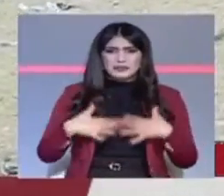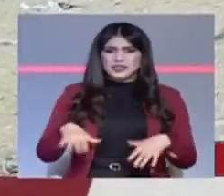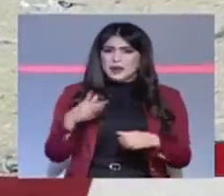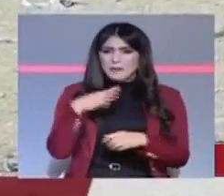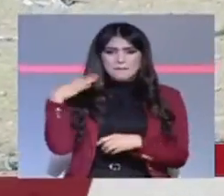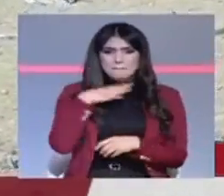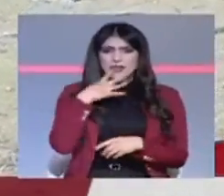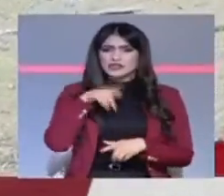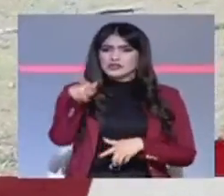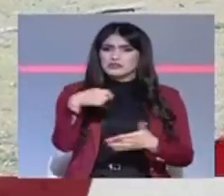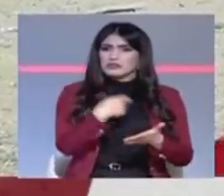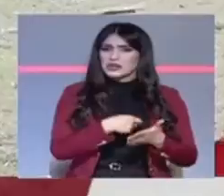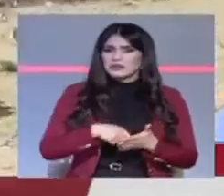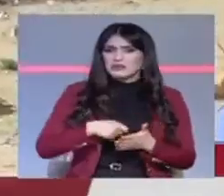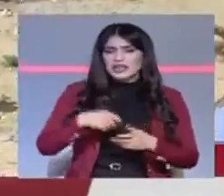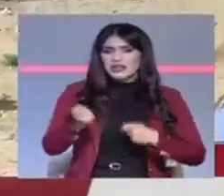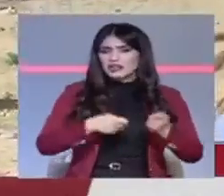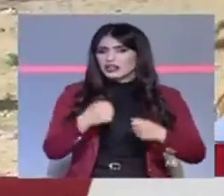عمل